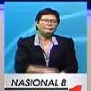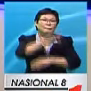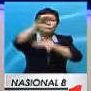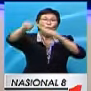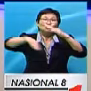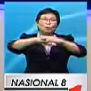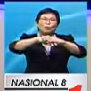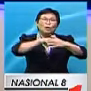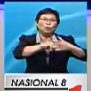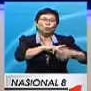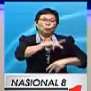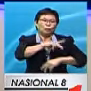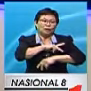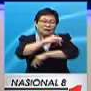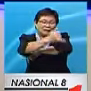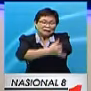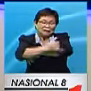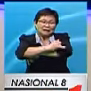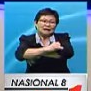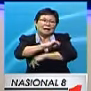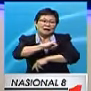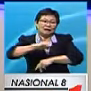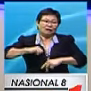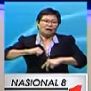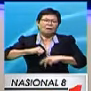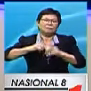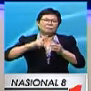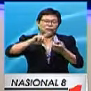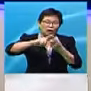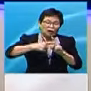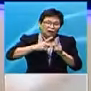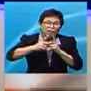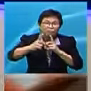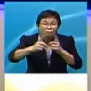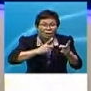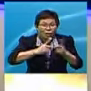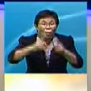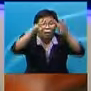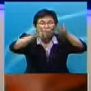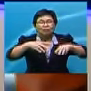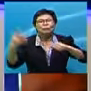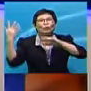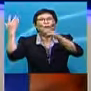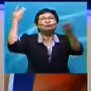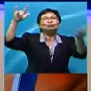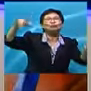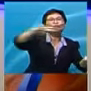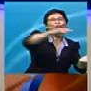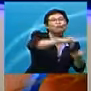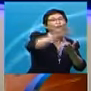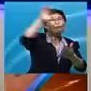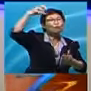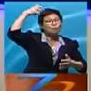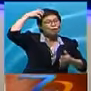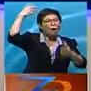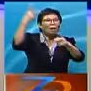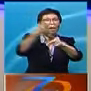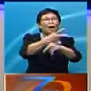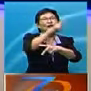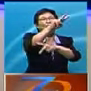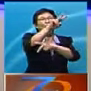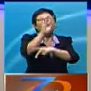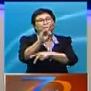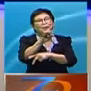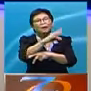Semua ketua negara anggota dan rakan dialog ASEAN mulai tiba di Laos sebelum sidang kemuncak ASEAN kali ke-28 dan